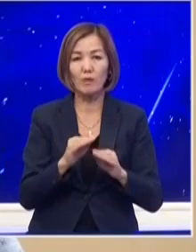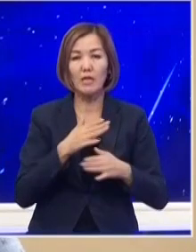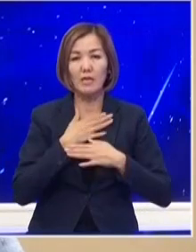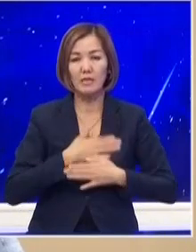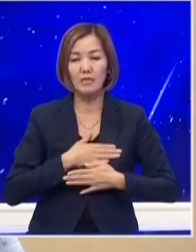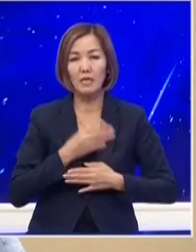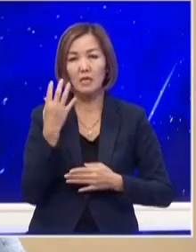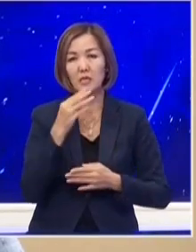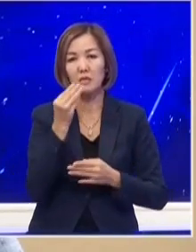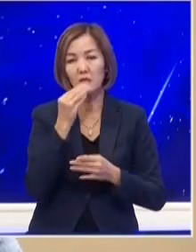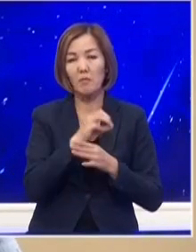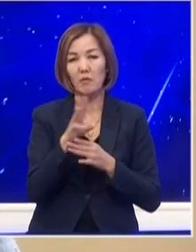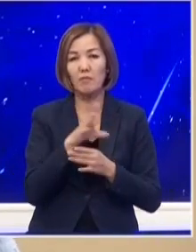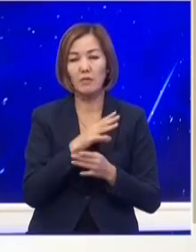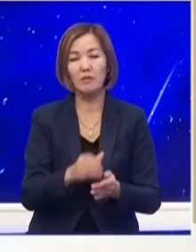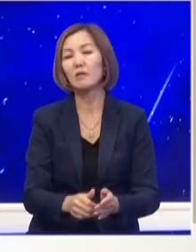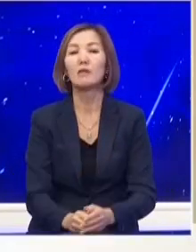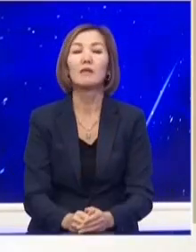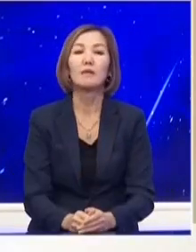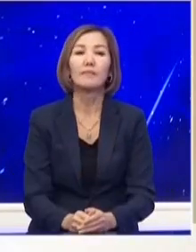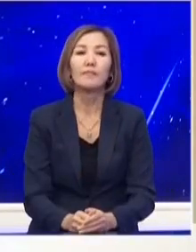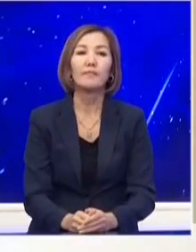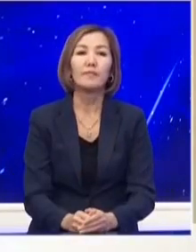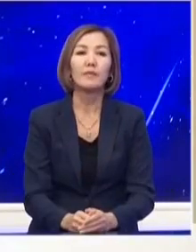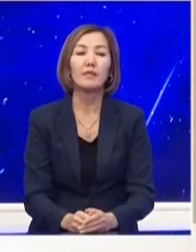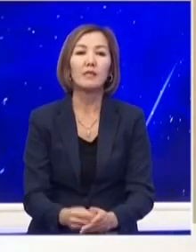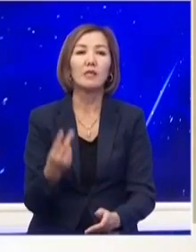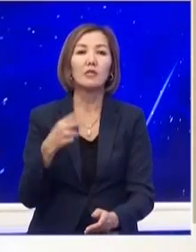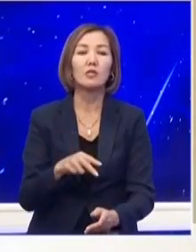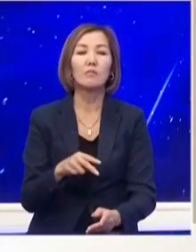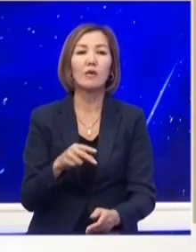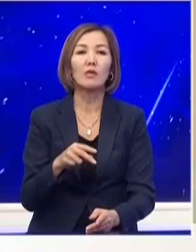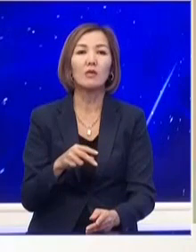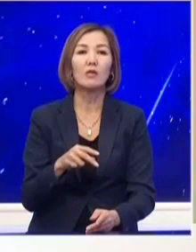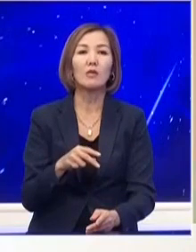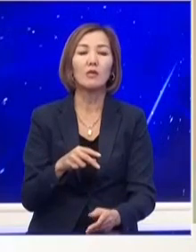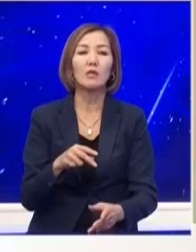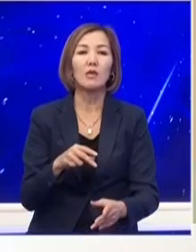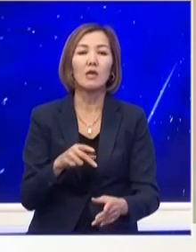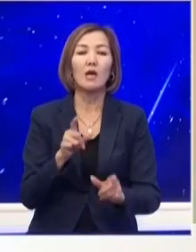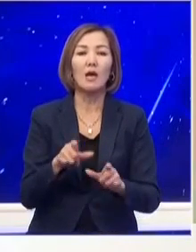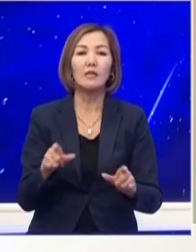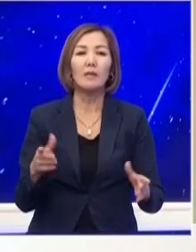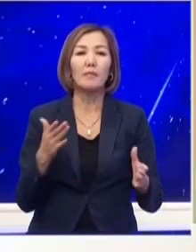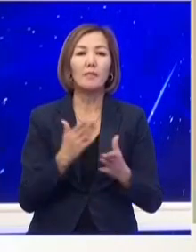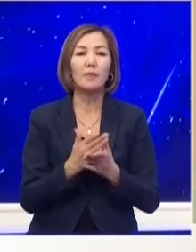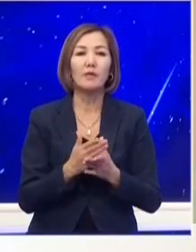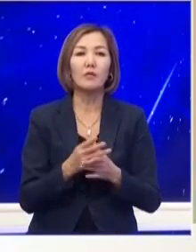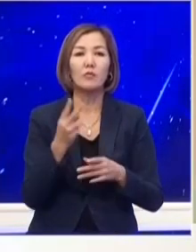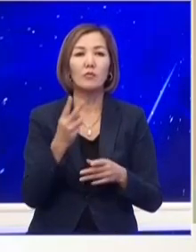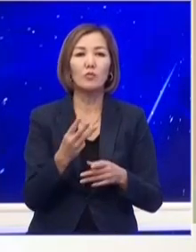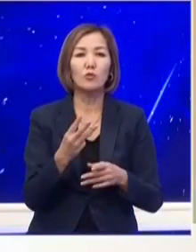ішіп, ыстық тамақпен қамтылып жатқанына. Бізде 20 жұмысшы жұмыс атқарады. 3